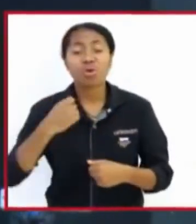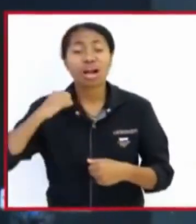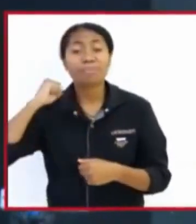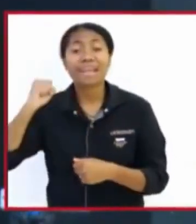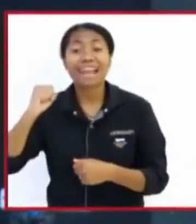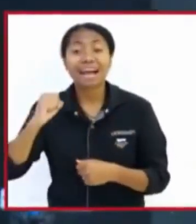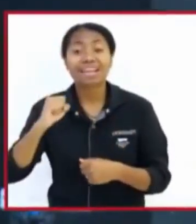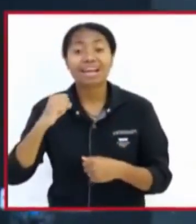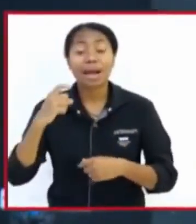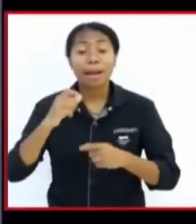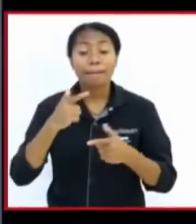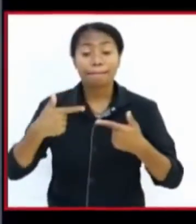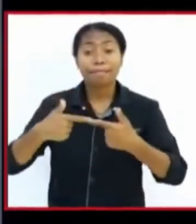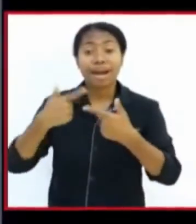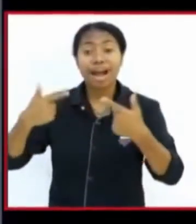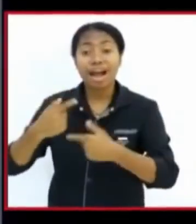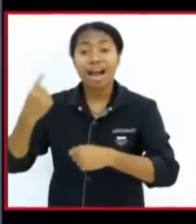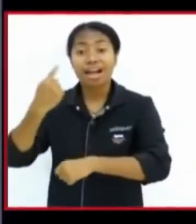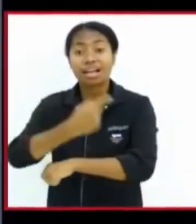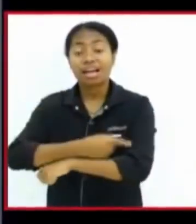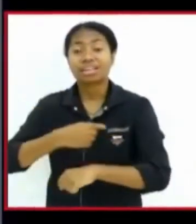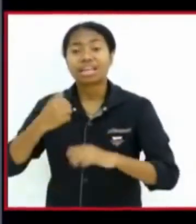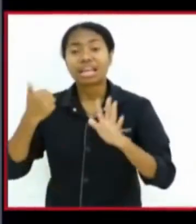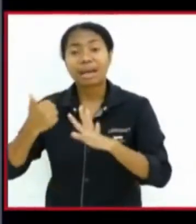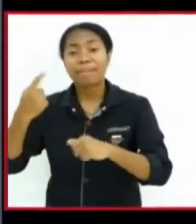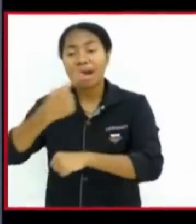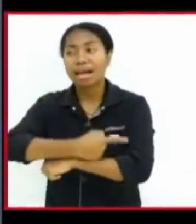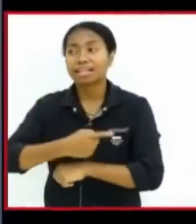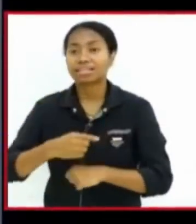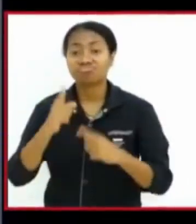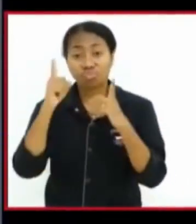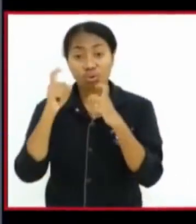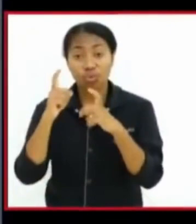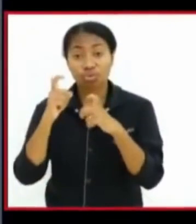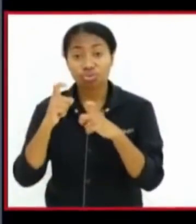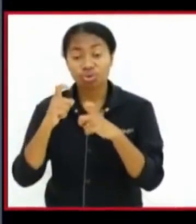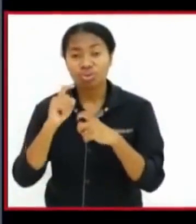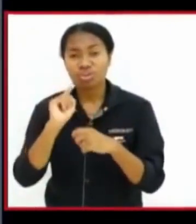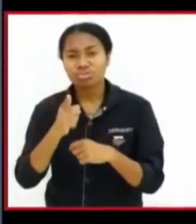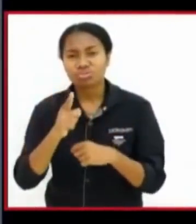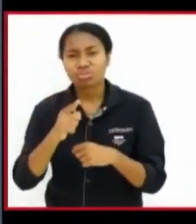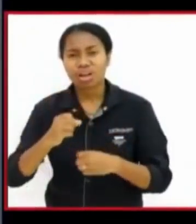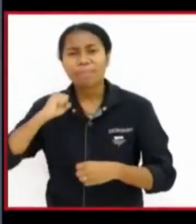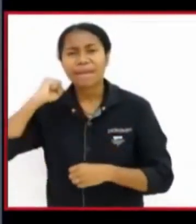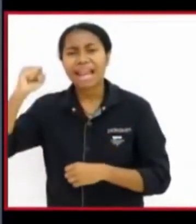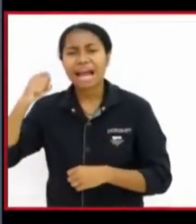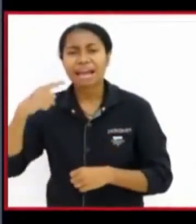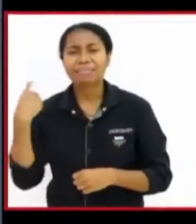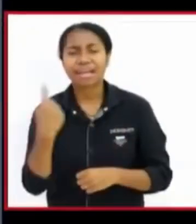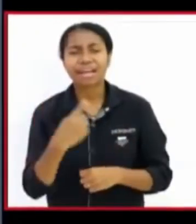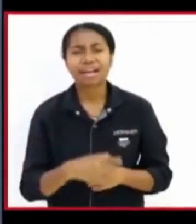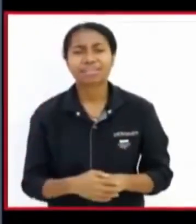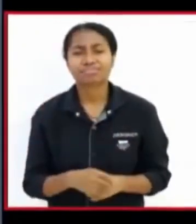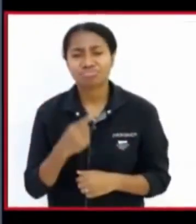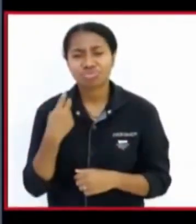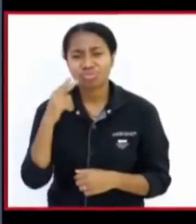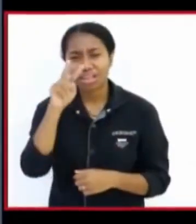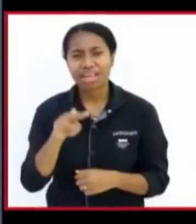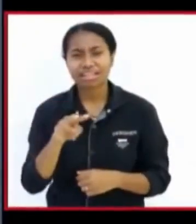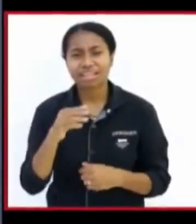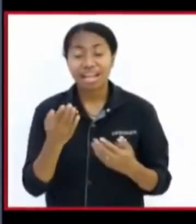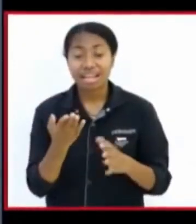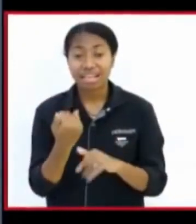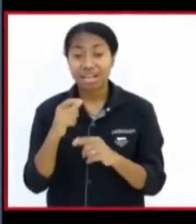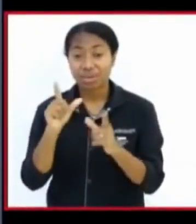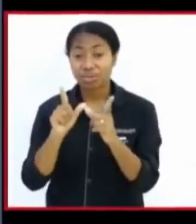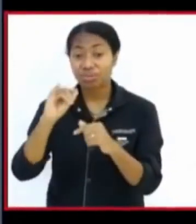6 hari ini adalah foto perayaan kemenangan mereka dari Wikipedia